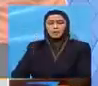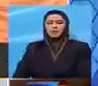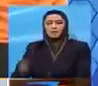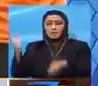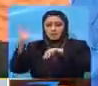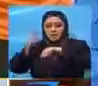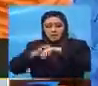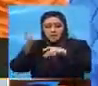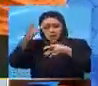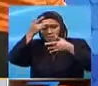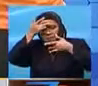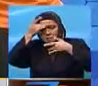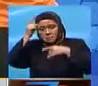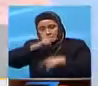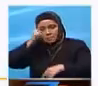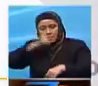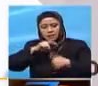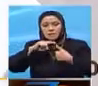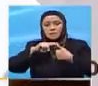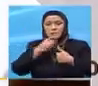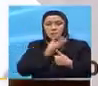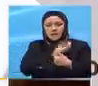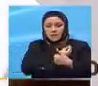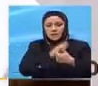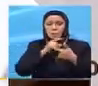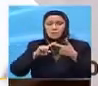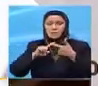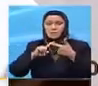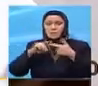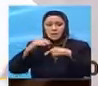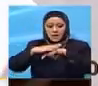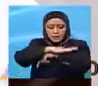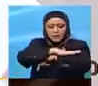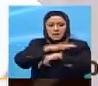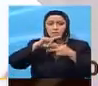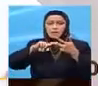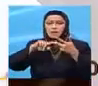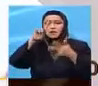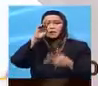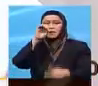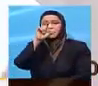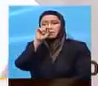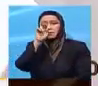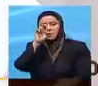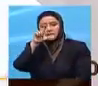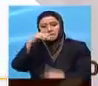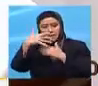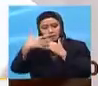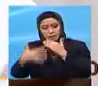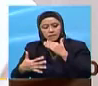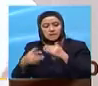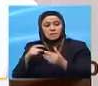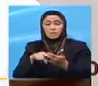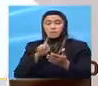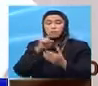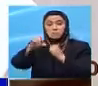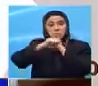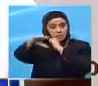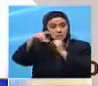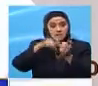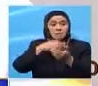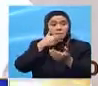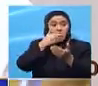jantung, kanser dan kolesterol darah. Kempen ini baik kerana satu mesej yang kita hantar ialah apa yang